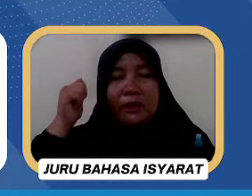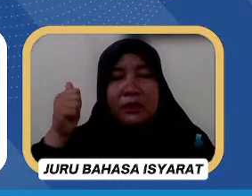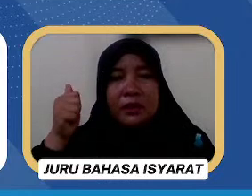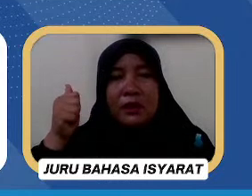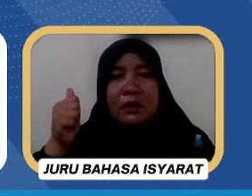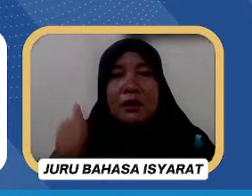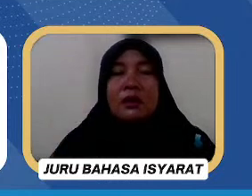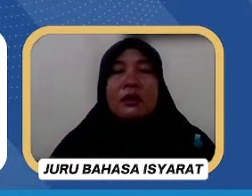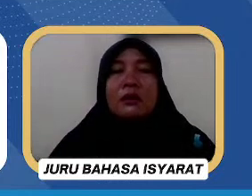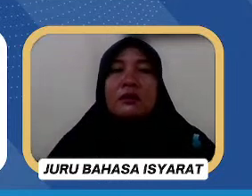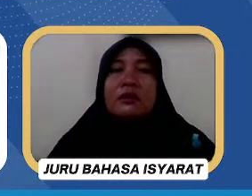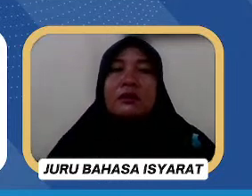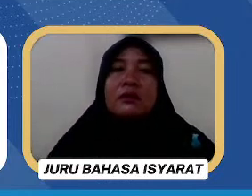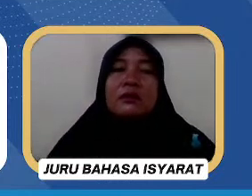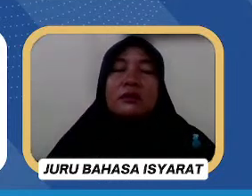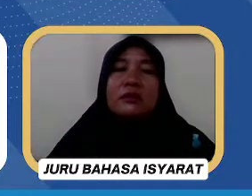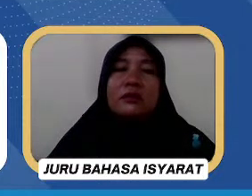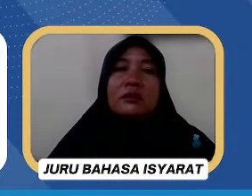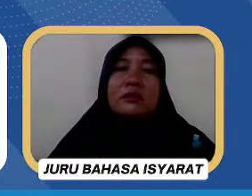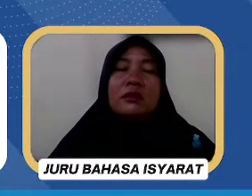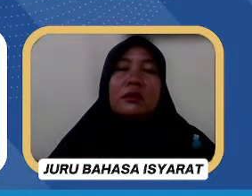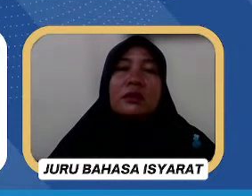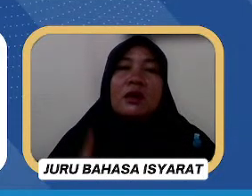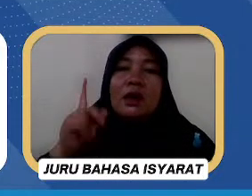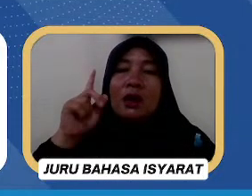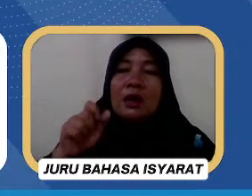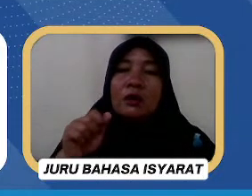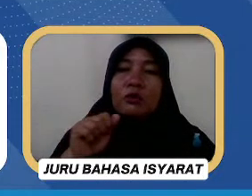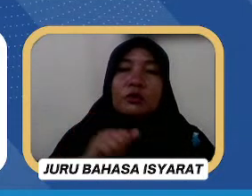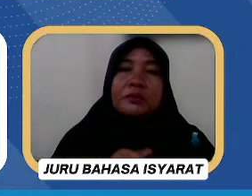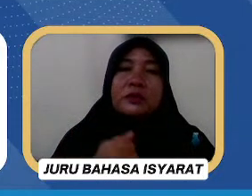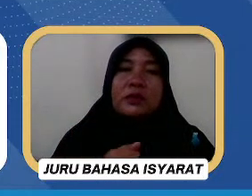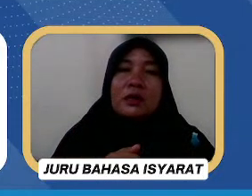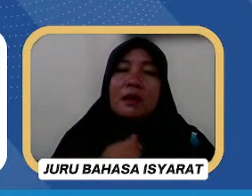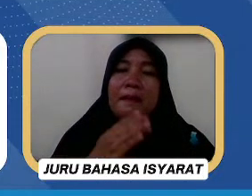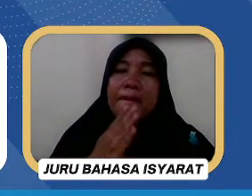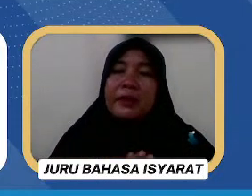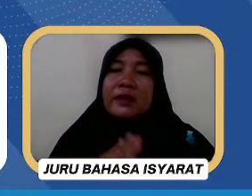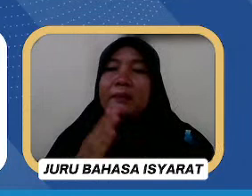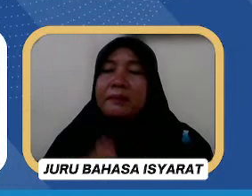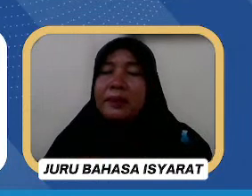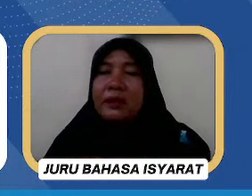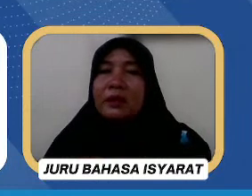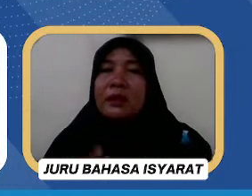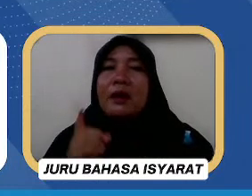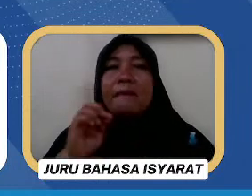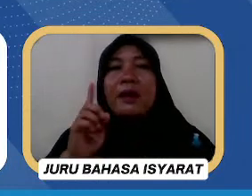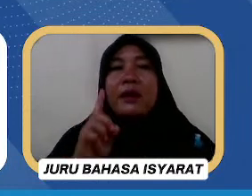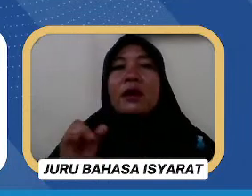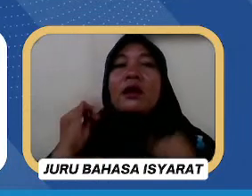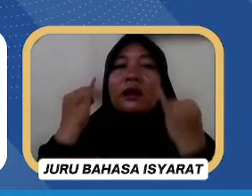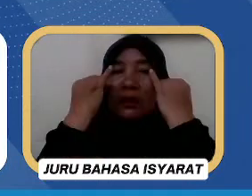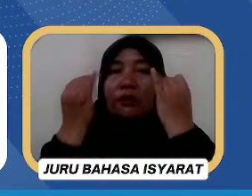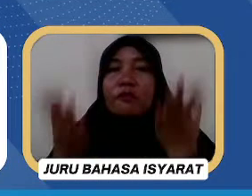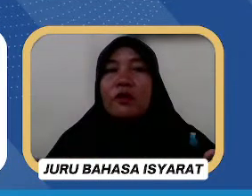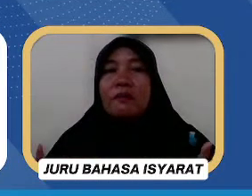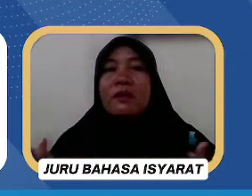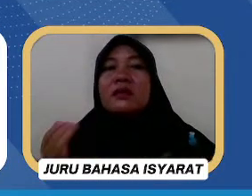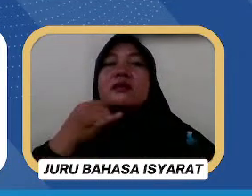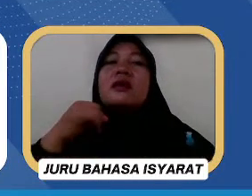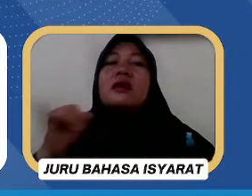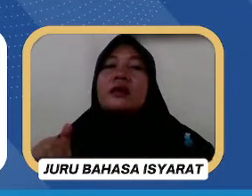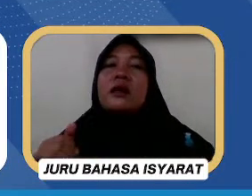berakhlak, harus bisa memilah, memilih mana informasi yang penting, mana informasi yang